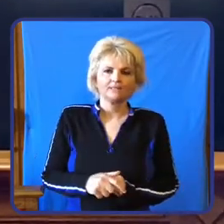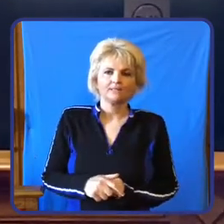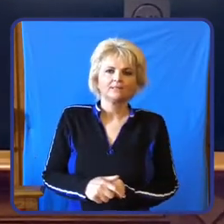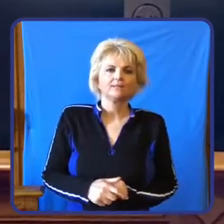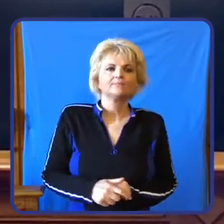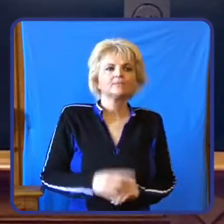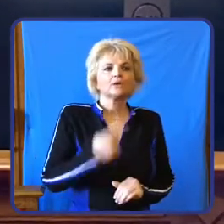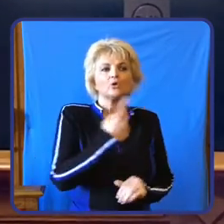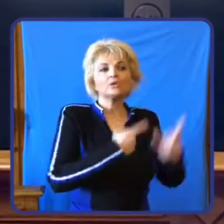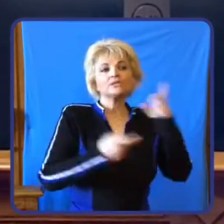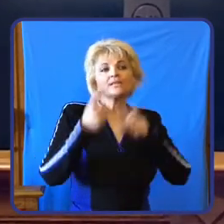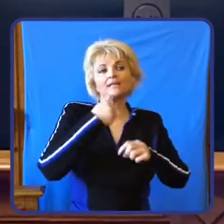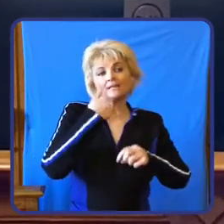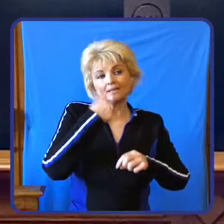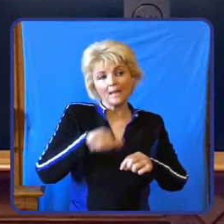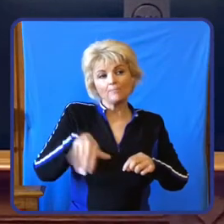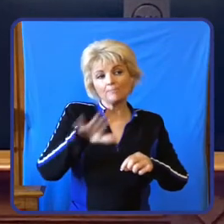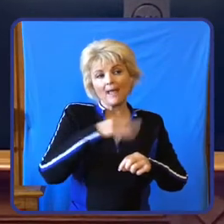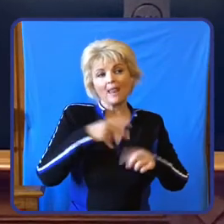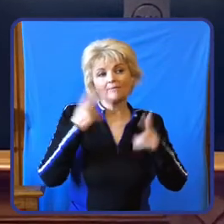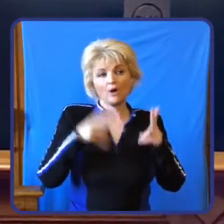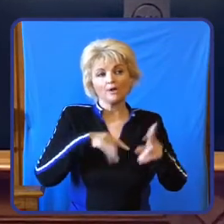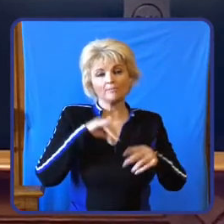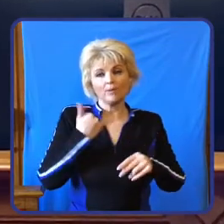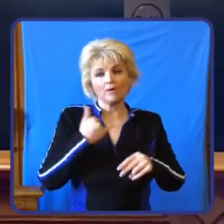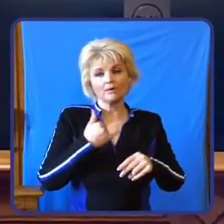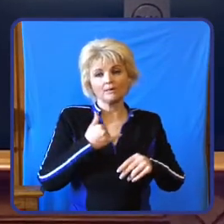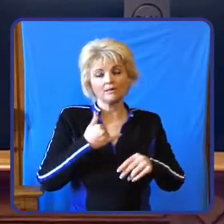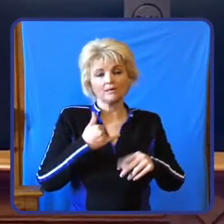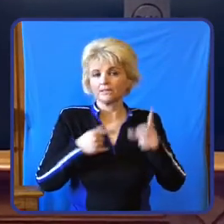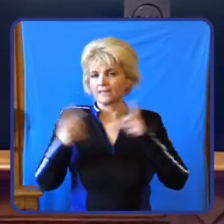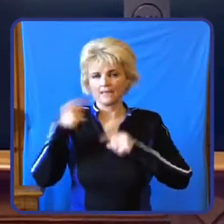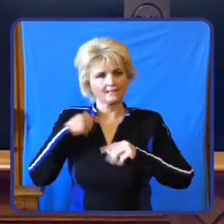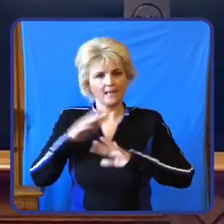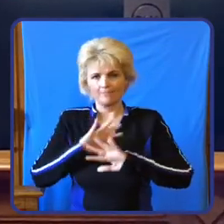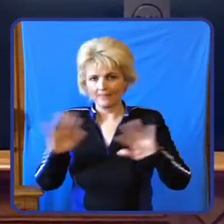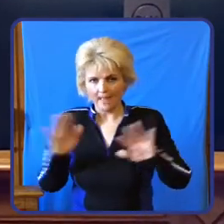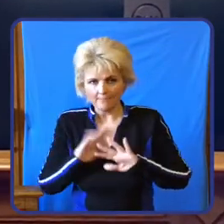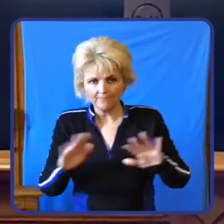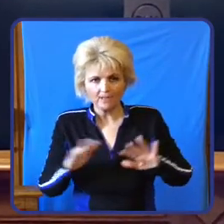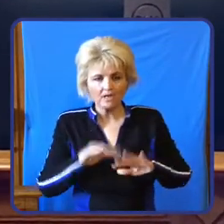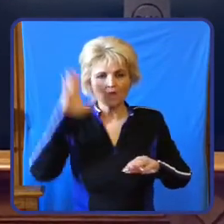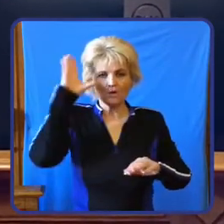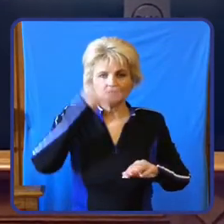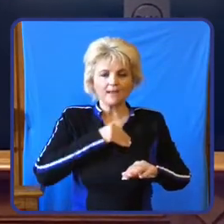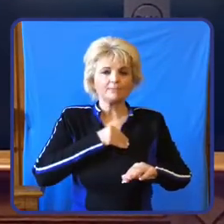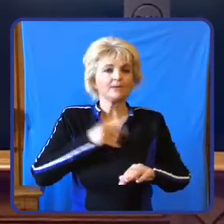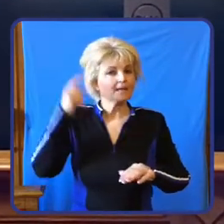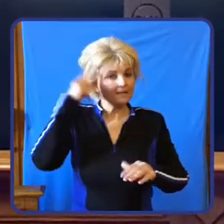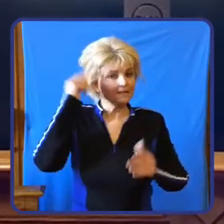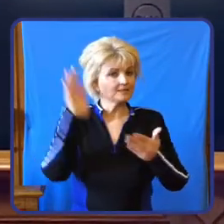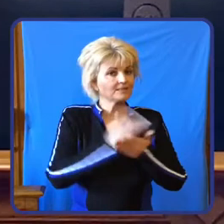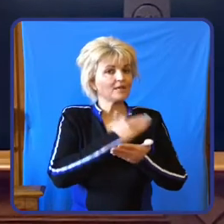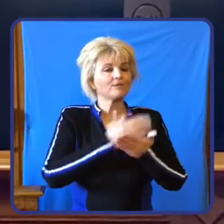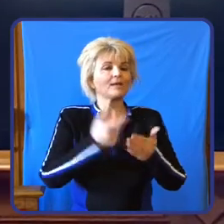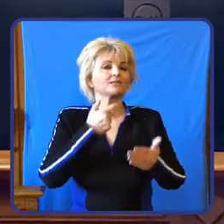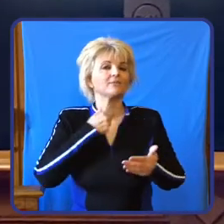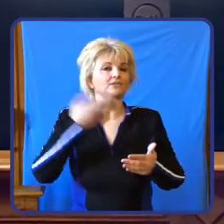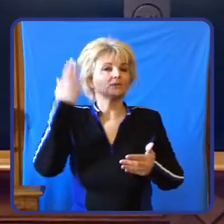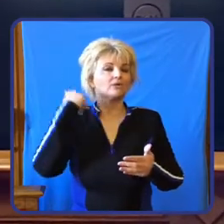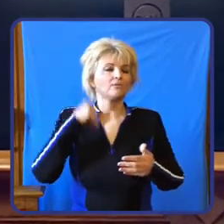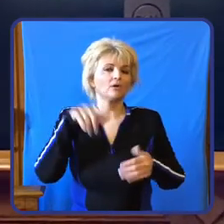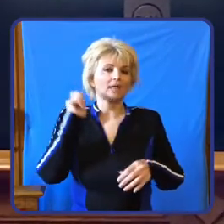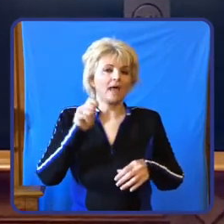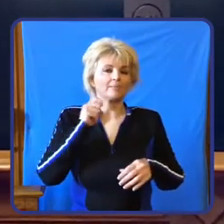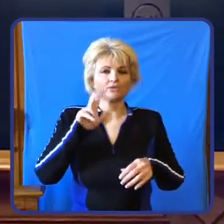Ön szerint a néppel van baj, ez látszik, hogy ön szerint a néppel van baj, szerintünk nem. Szerintem az emberek teljesen racionálisan szavaztak tavaly április